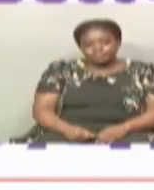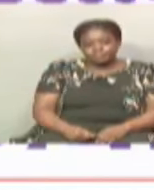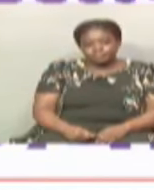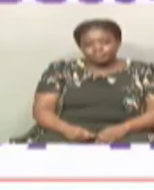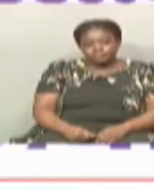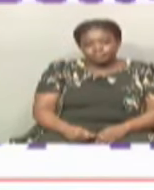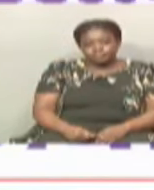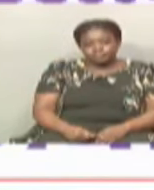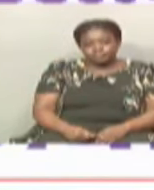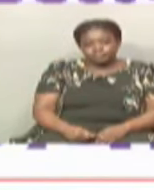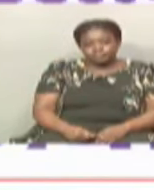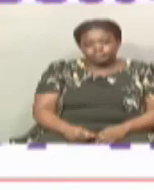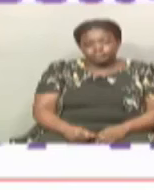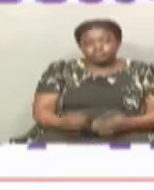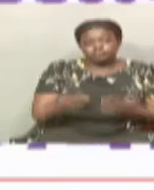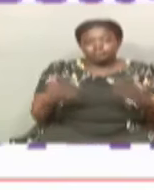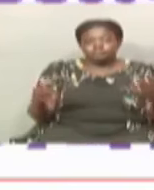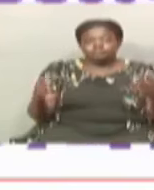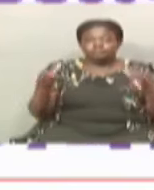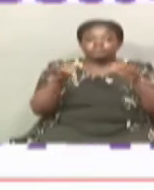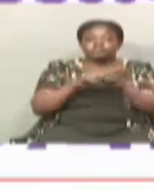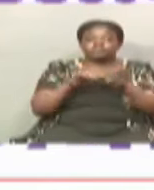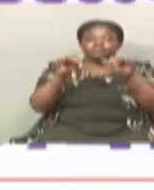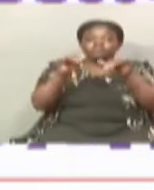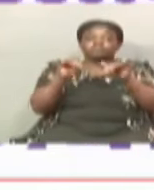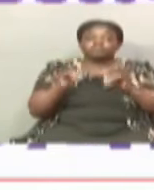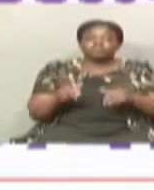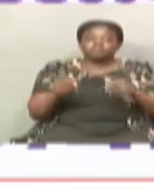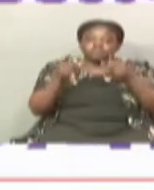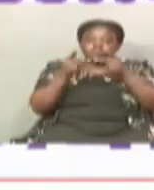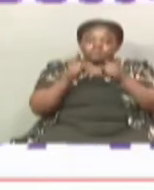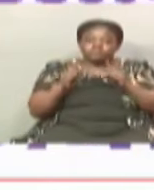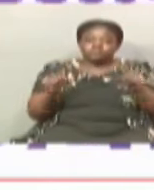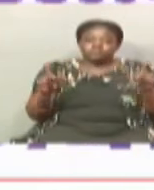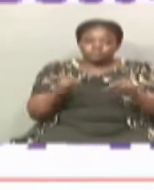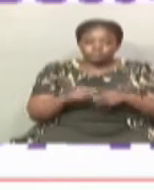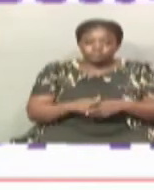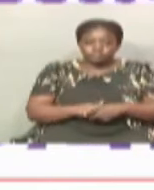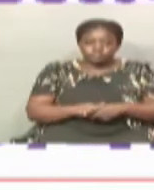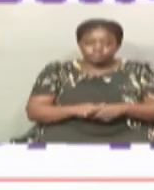the trial of the members of parliament will begin.